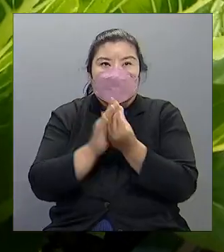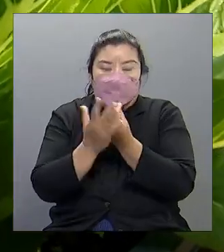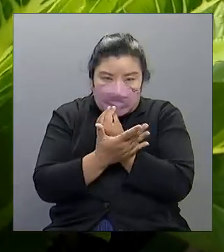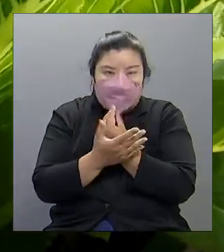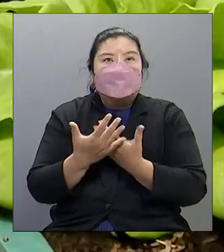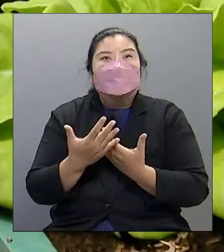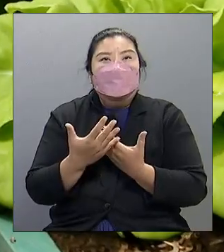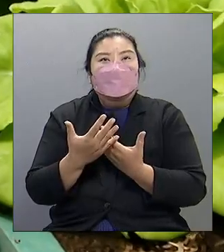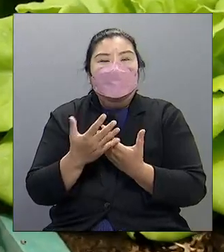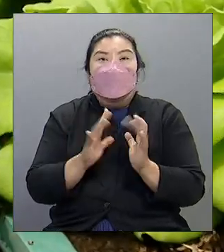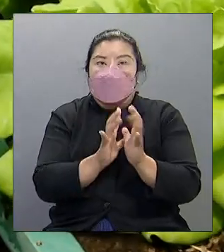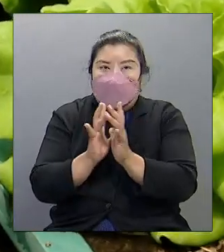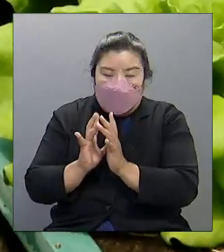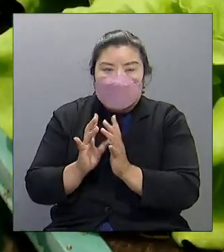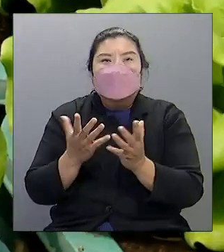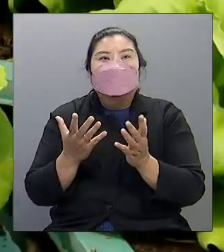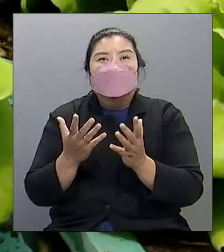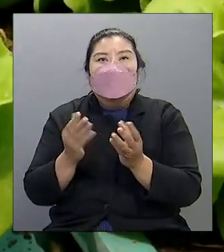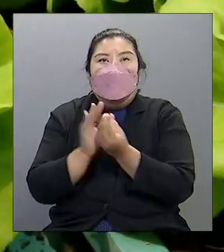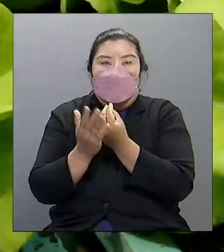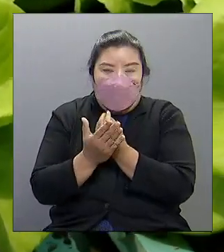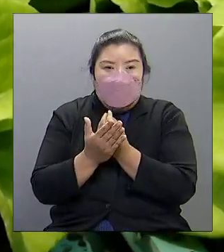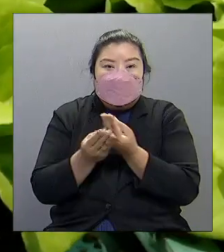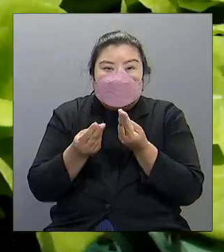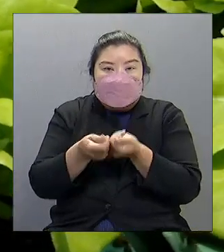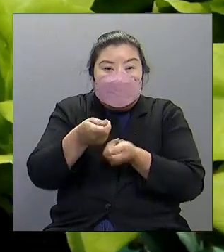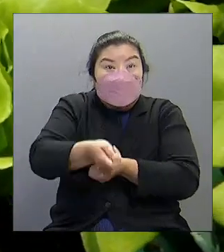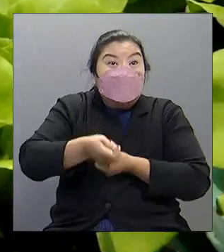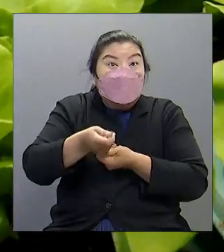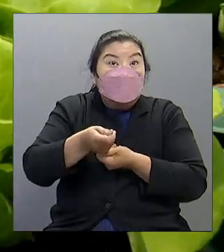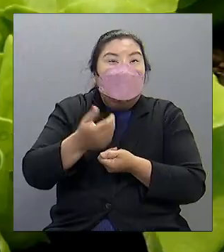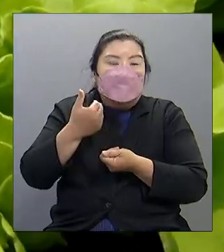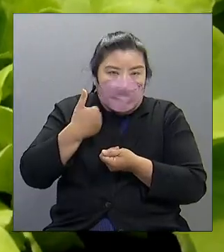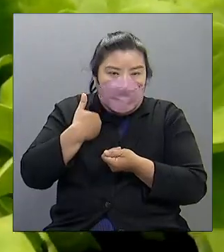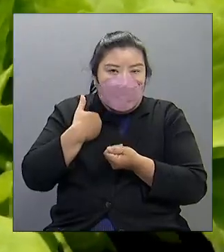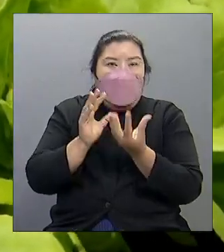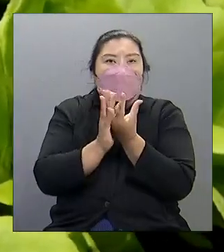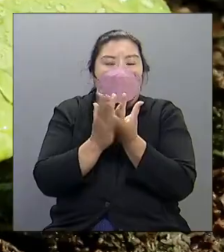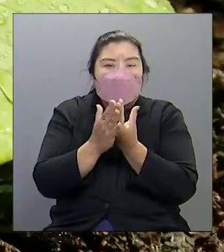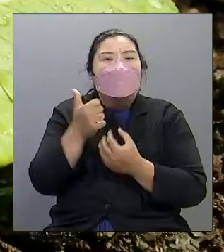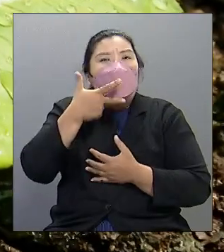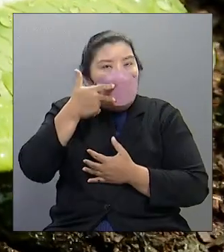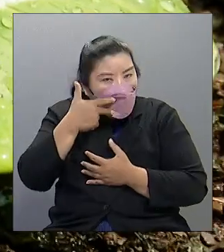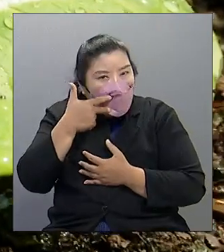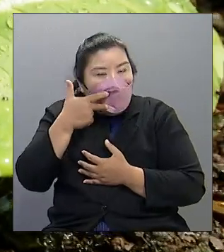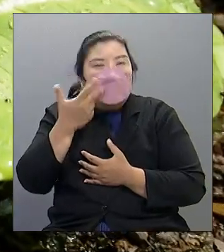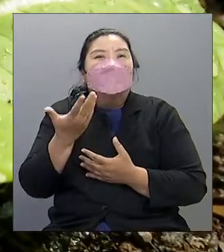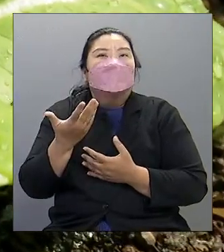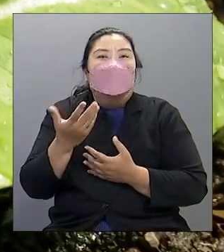เคลล์ สวิชาร์แล้วกผักที่อยู่บนดินก็จะเป็นพวก Watercrest จรงจฉายตำดึงหวาน